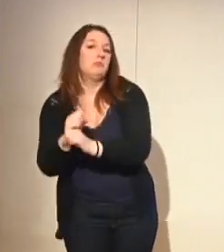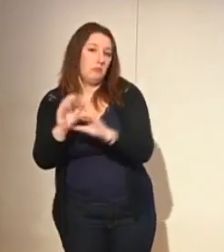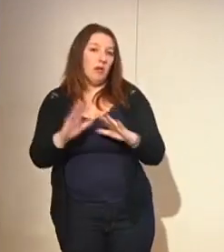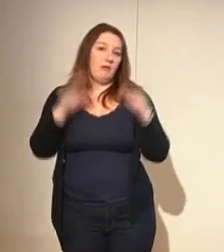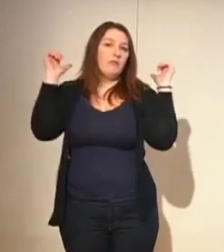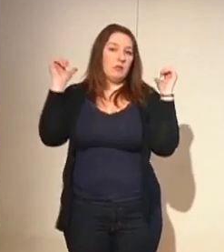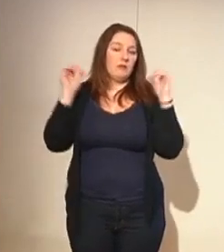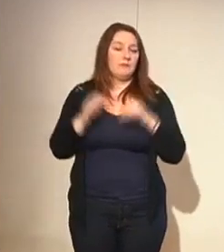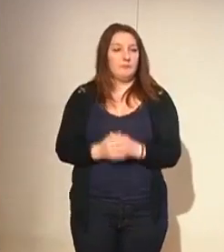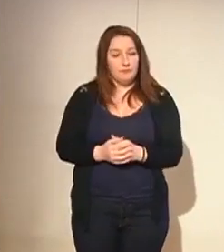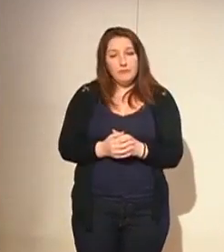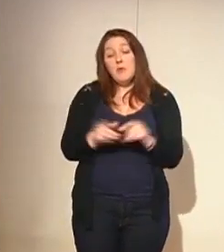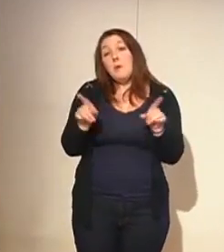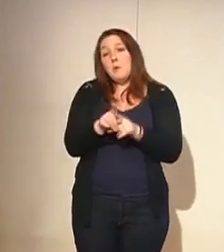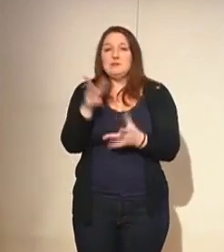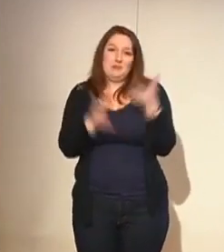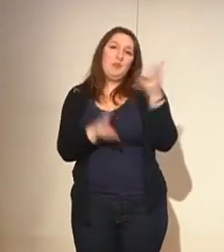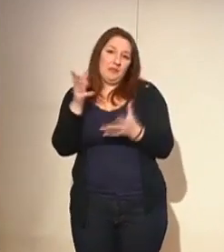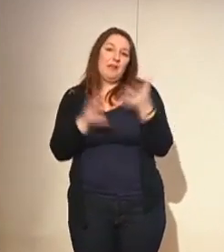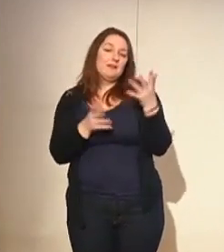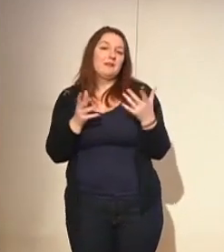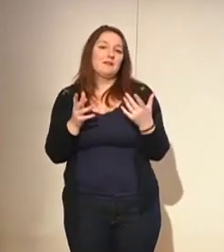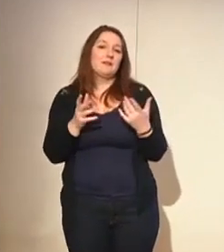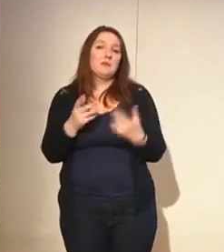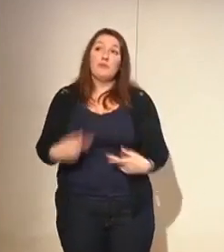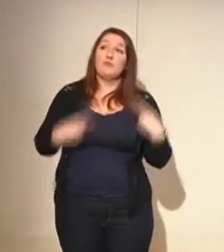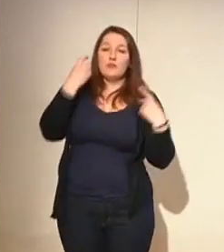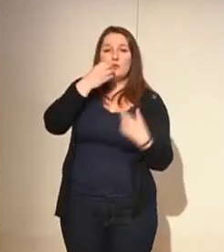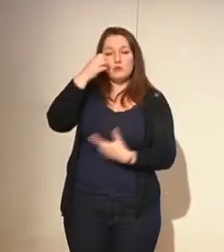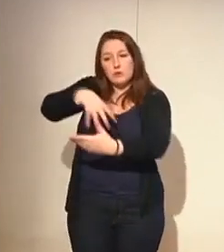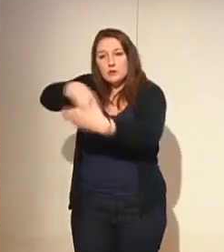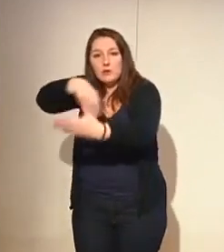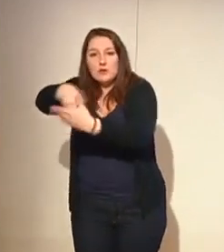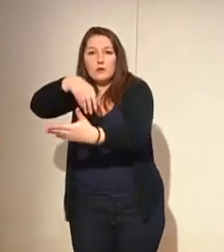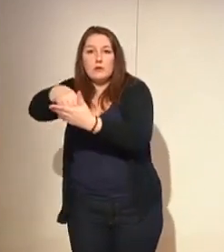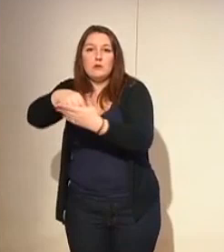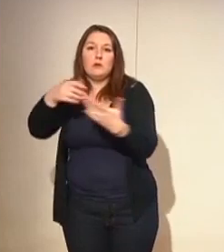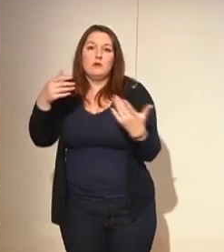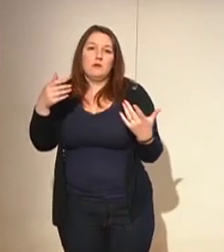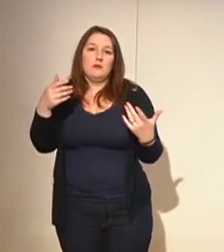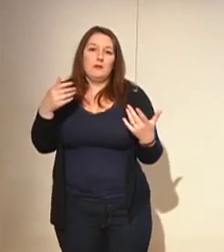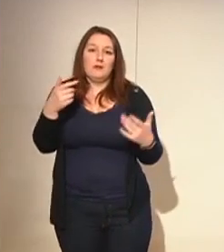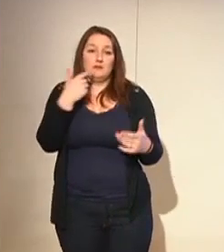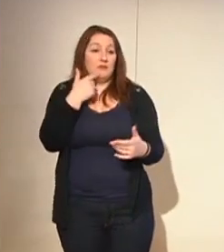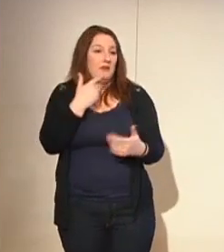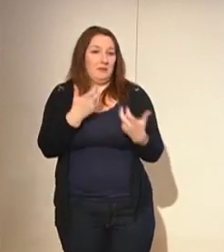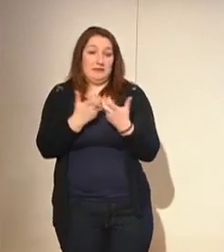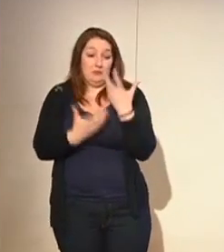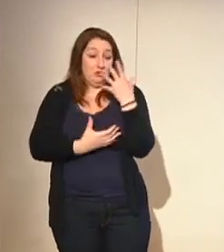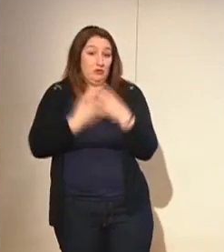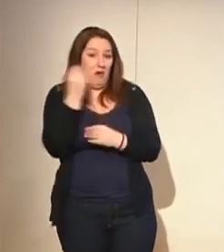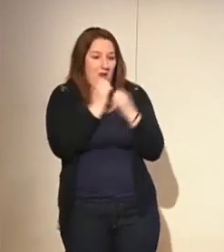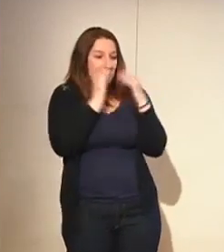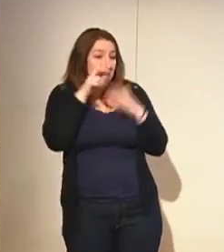secteur également peut-être pour faciliter leur quotidien et qu' ne soient pas sollicités en sortant de chez eux pour aller acheter le pain le journal